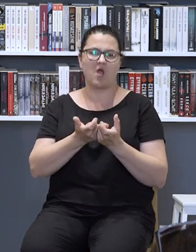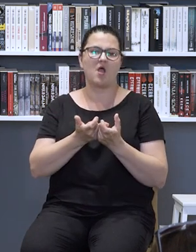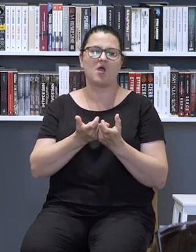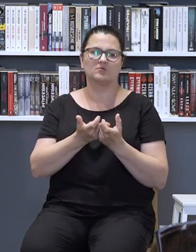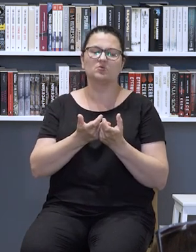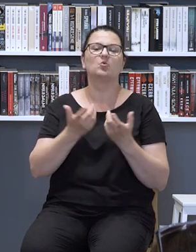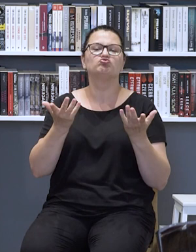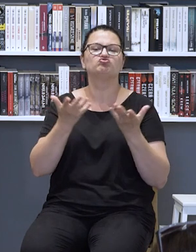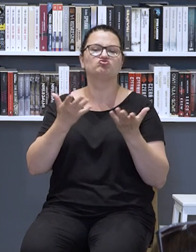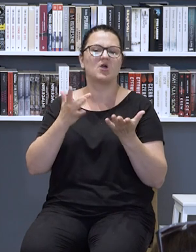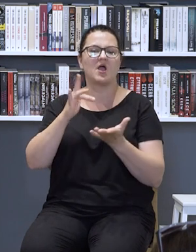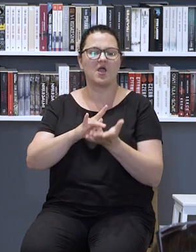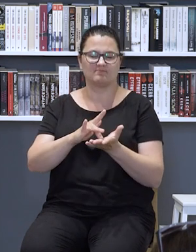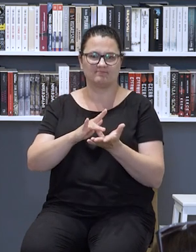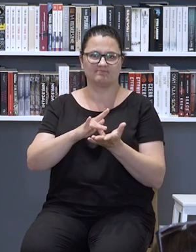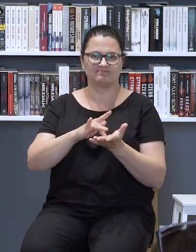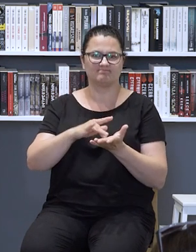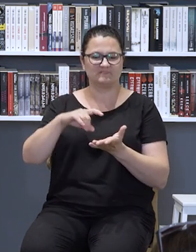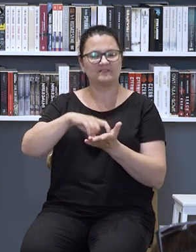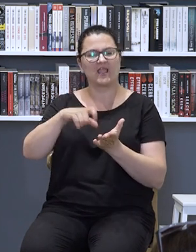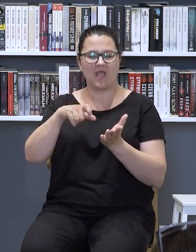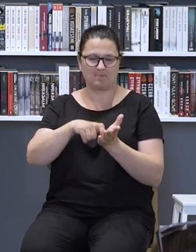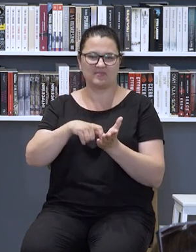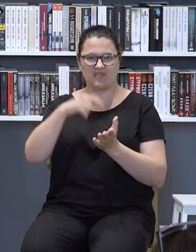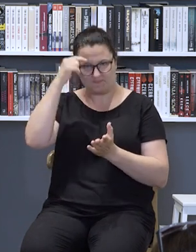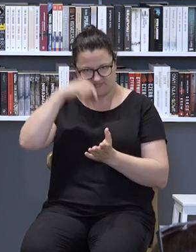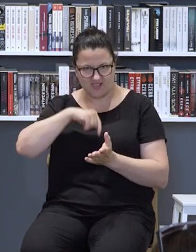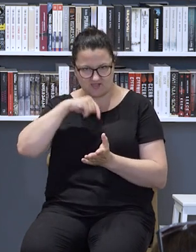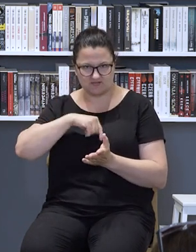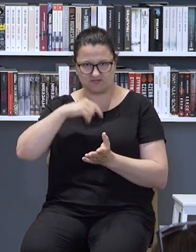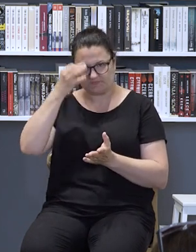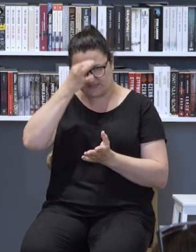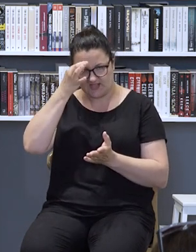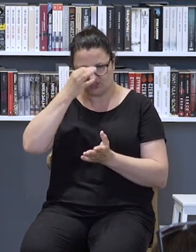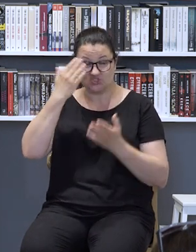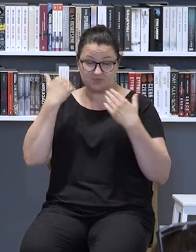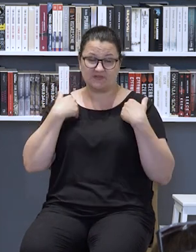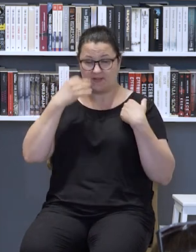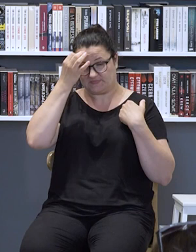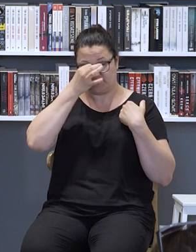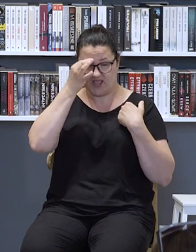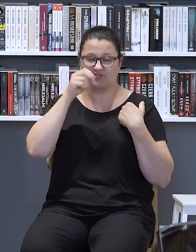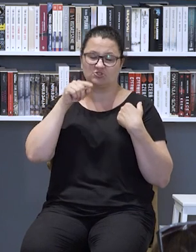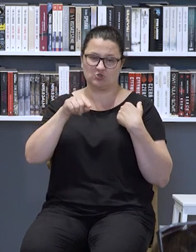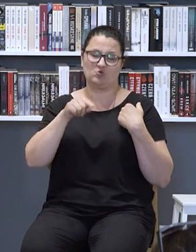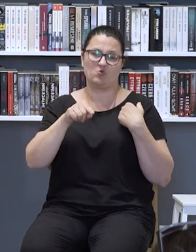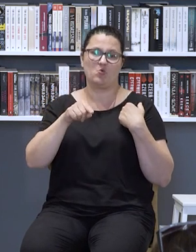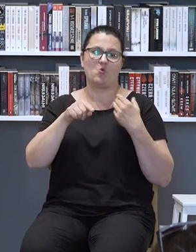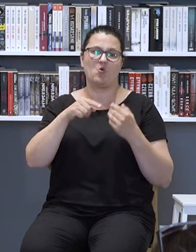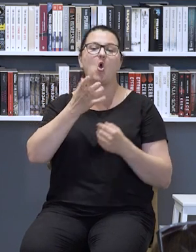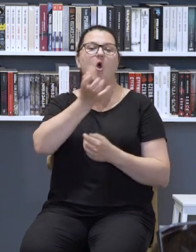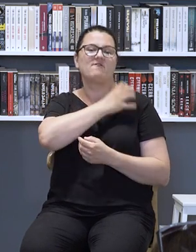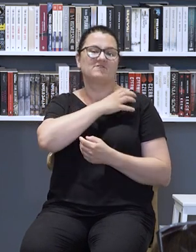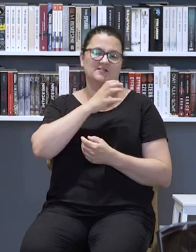w gabinecie psychiatrycznym, w szpitalu psychiatrycznym, w którym notabene tenże